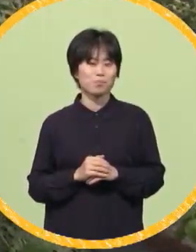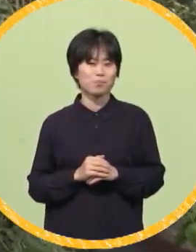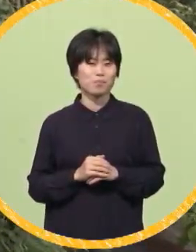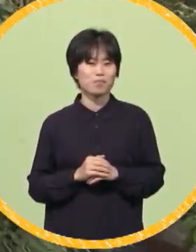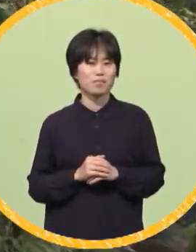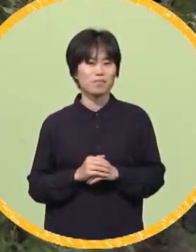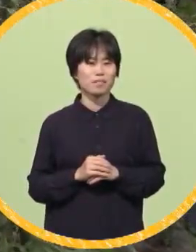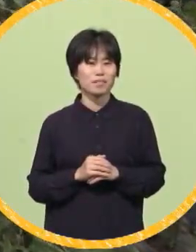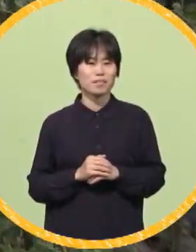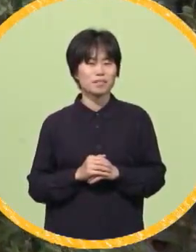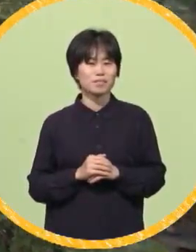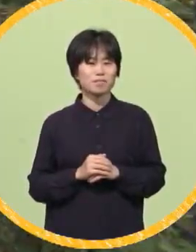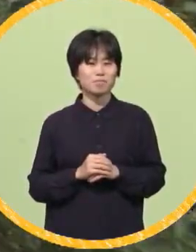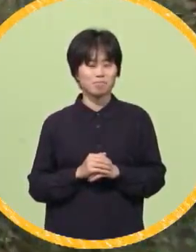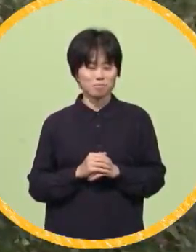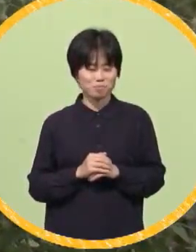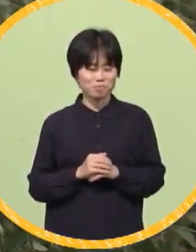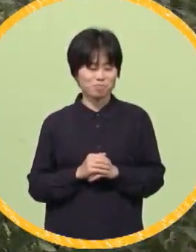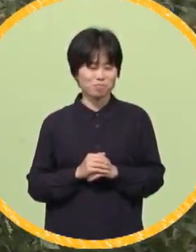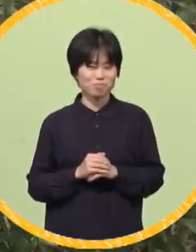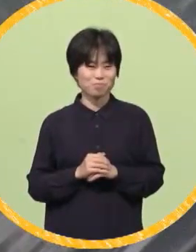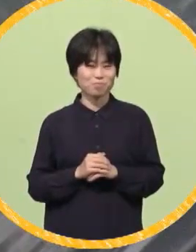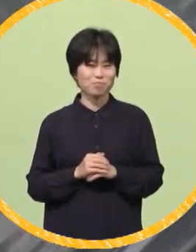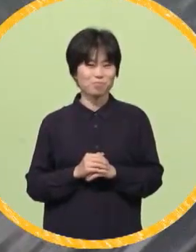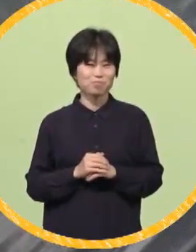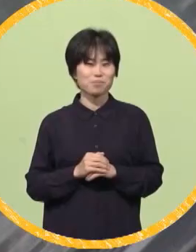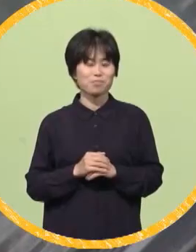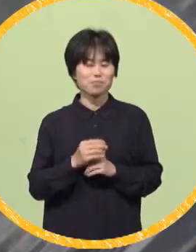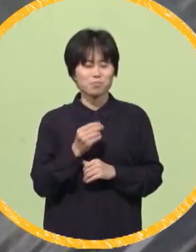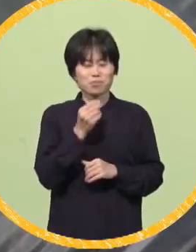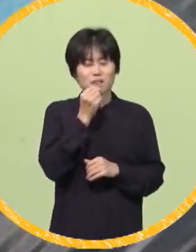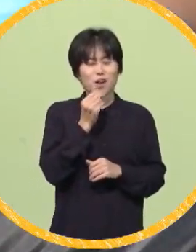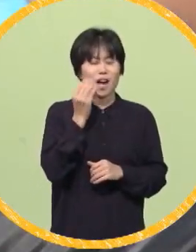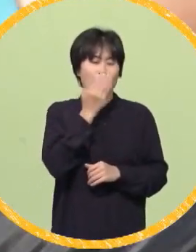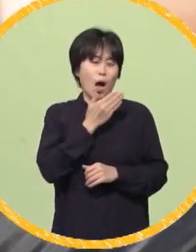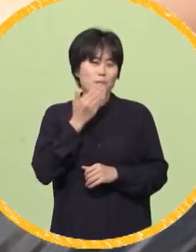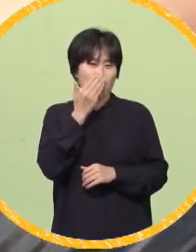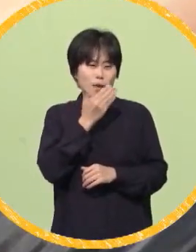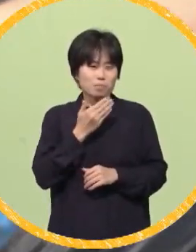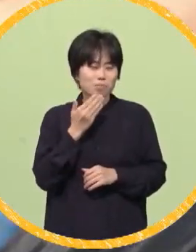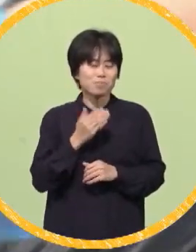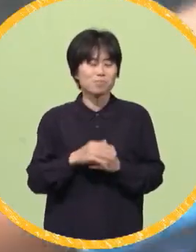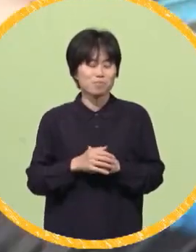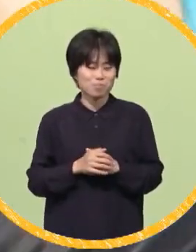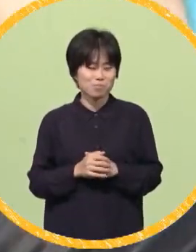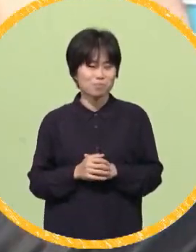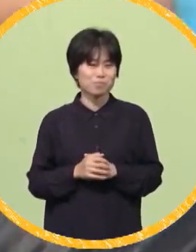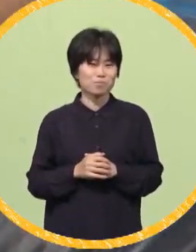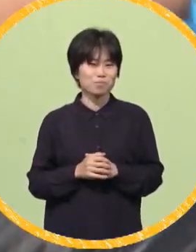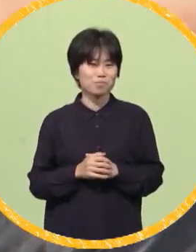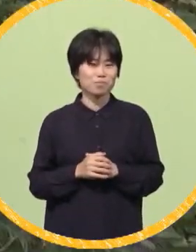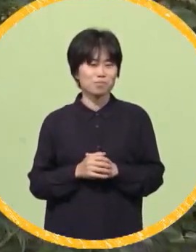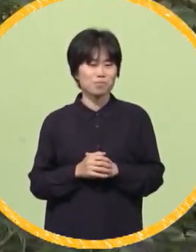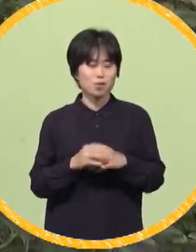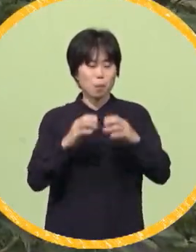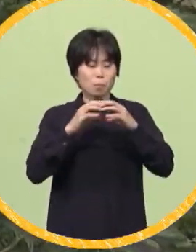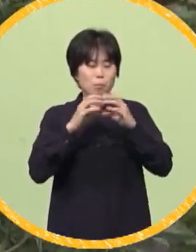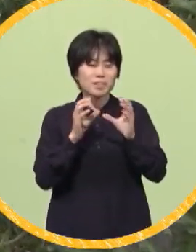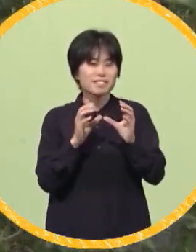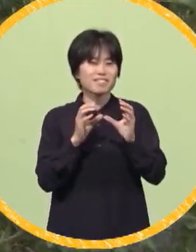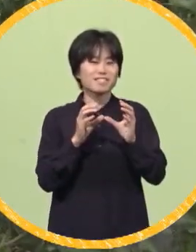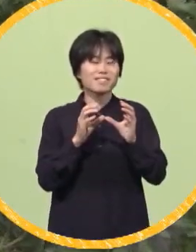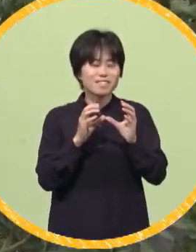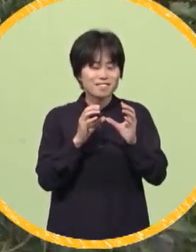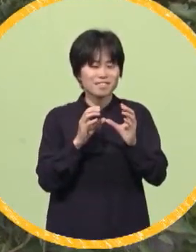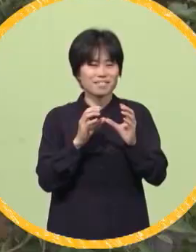すごい、 よくできてますか？大丈夫ですか？ 程よい酸味と甘みもきちんとあって、でね、ちゃんとね、プリって張って